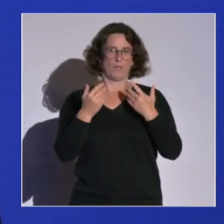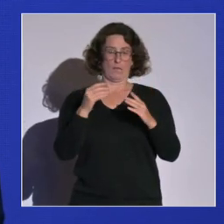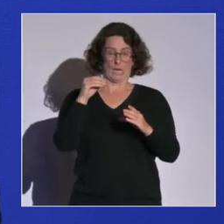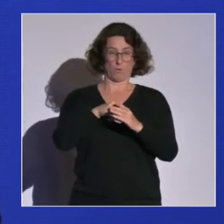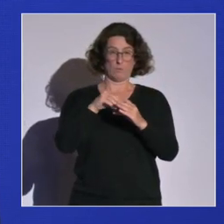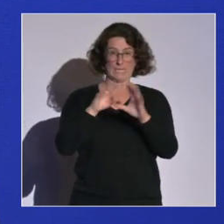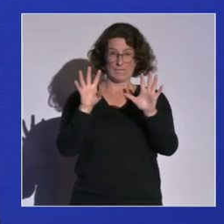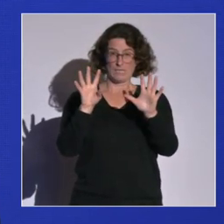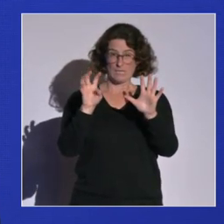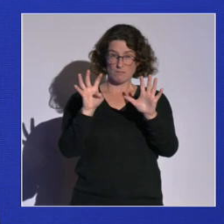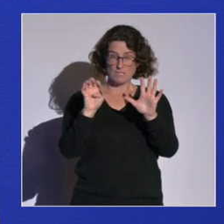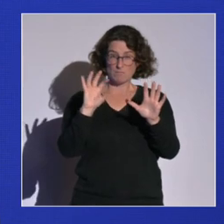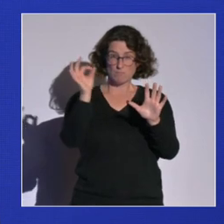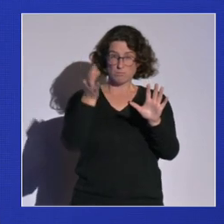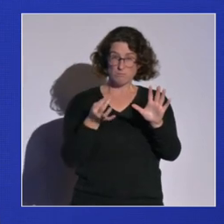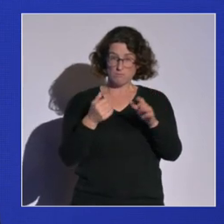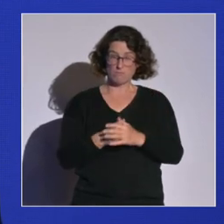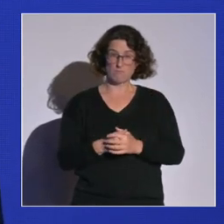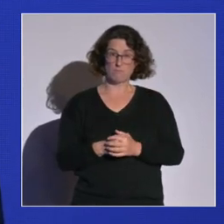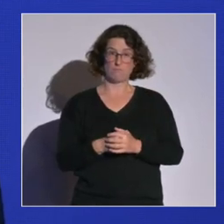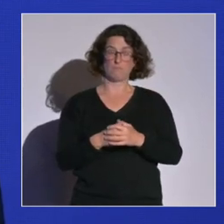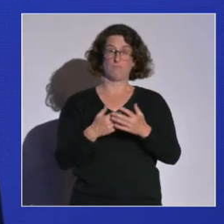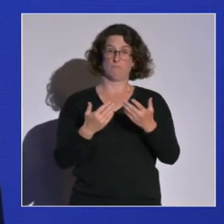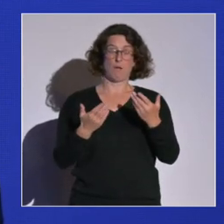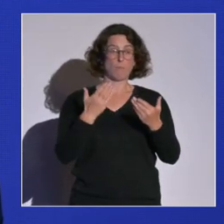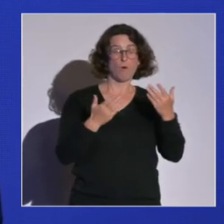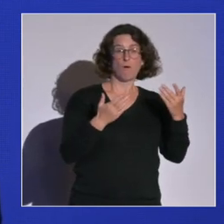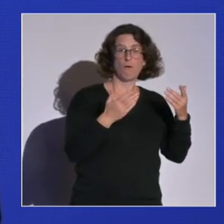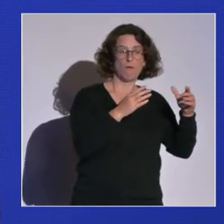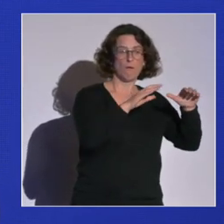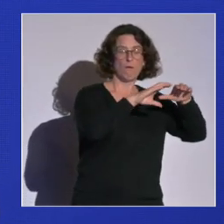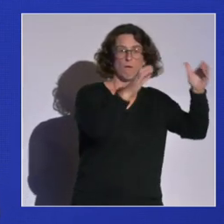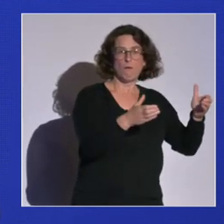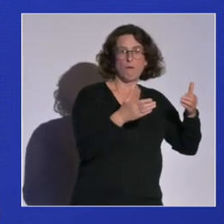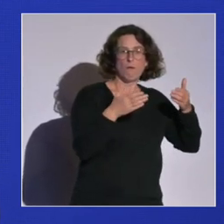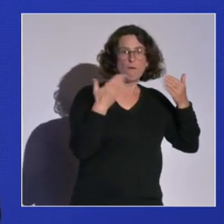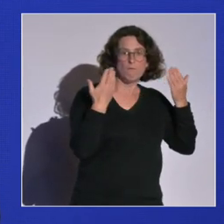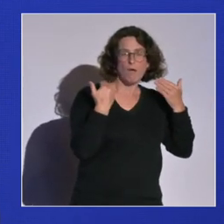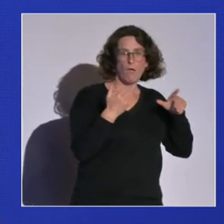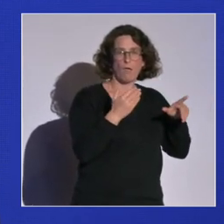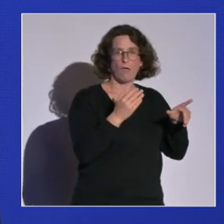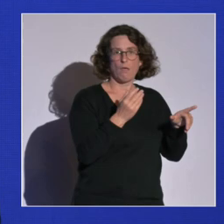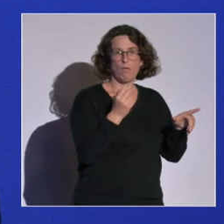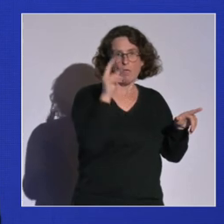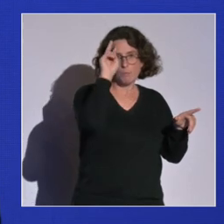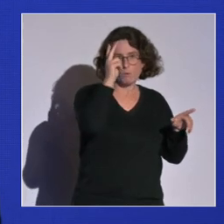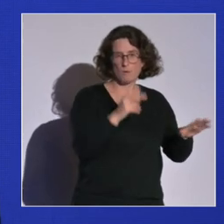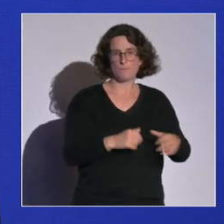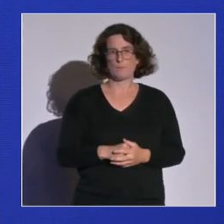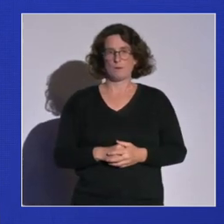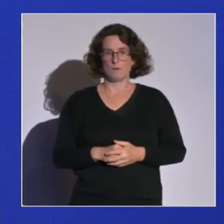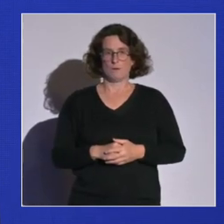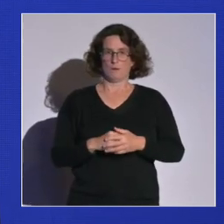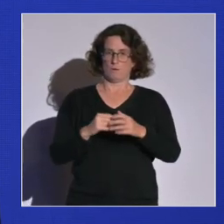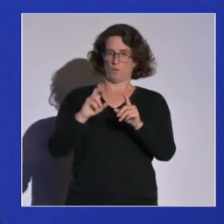par rapport à un climatiseur habituel et si vous vous contentez de rafraîchir rafraîchir ça veut dire sept à huit degrés de